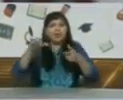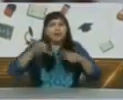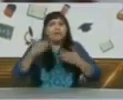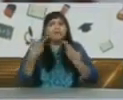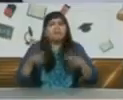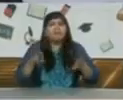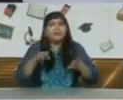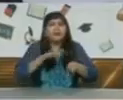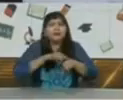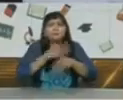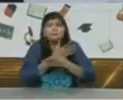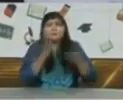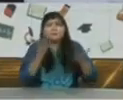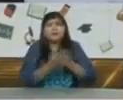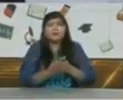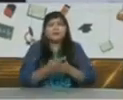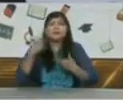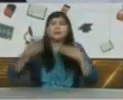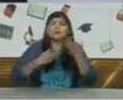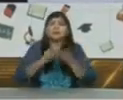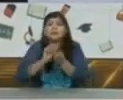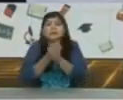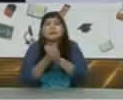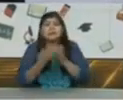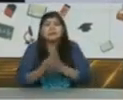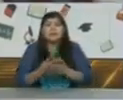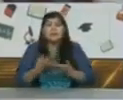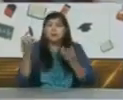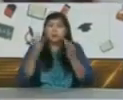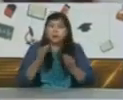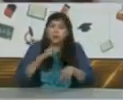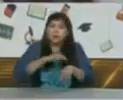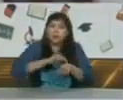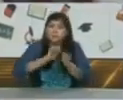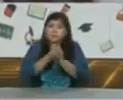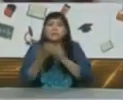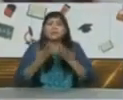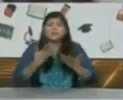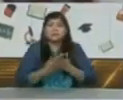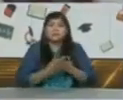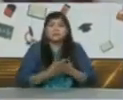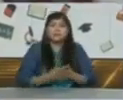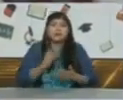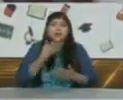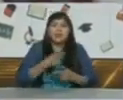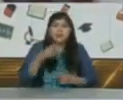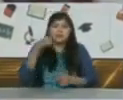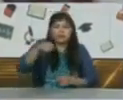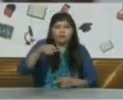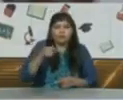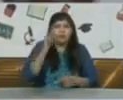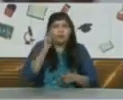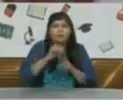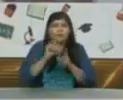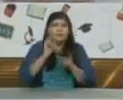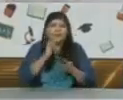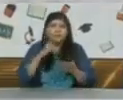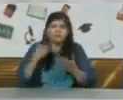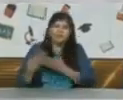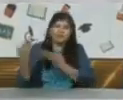like to know how can we make the best use of our free time. My thanks to our Honorable Prime Minister for giving this